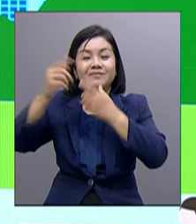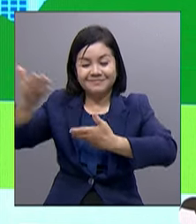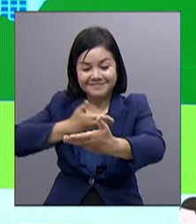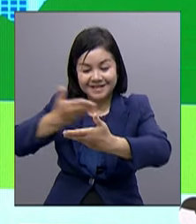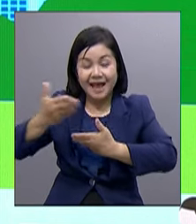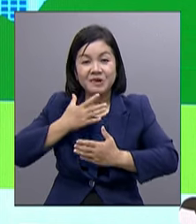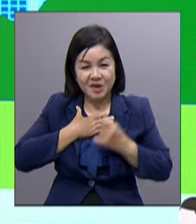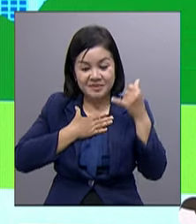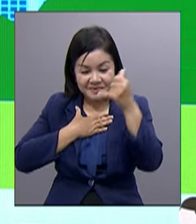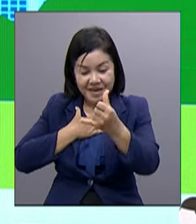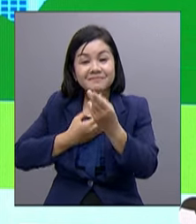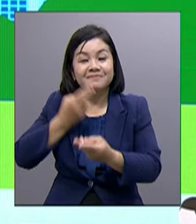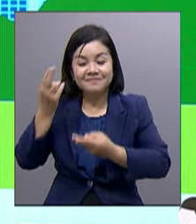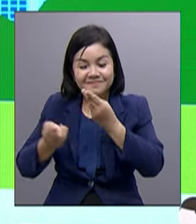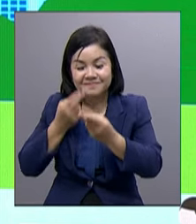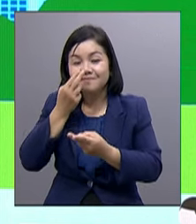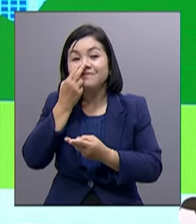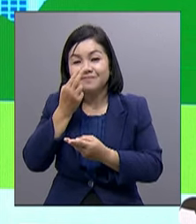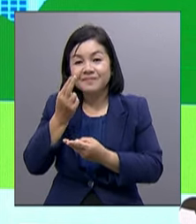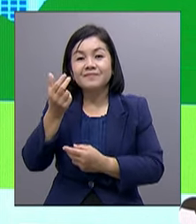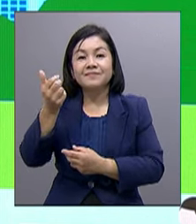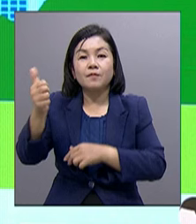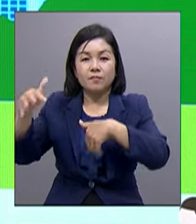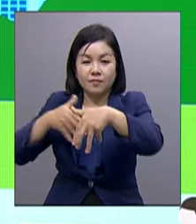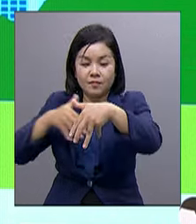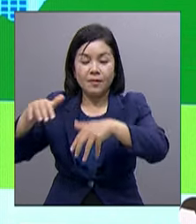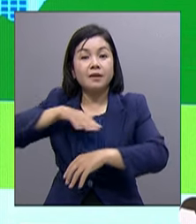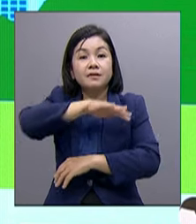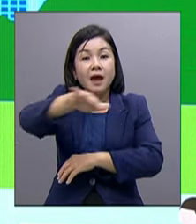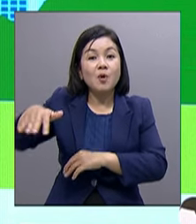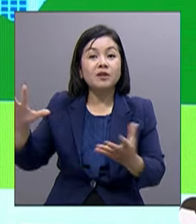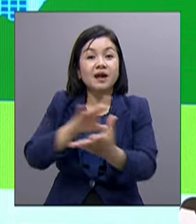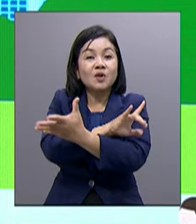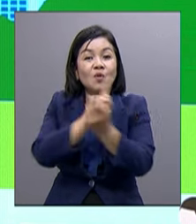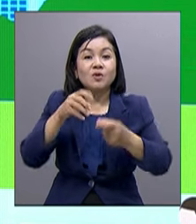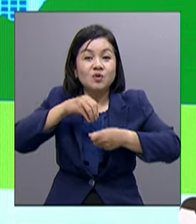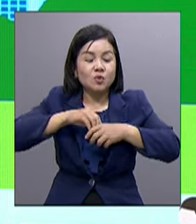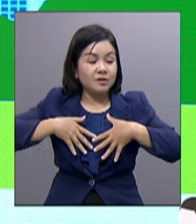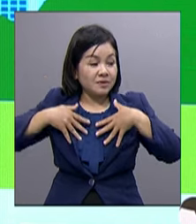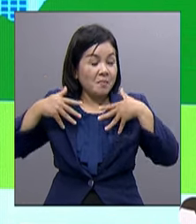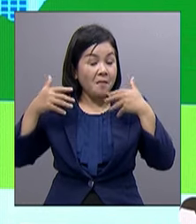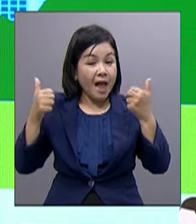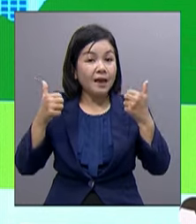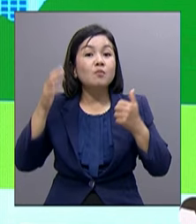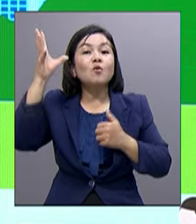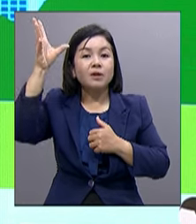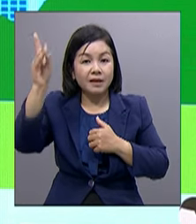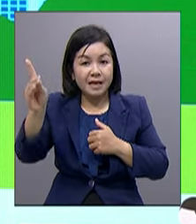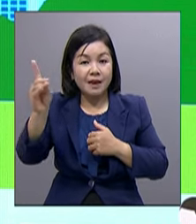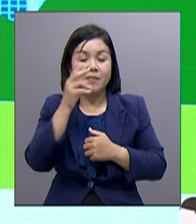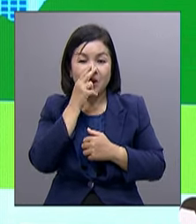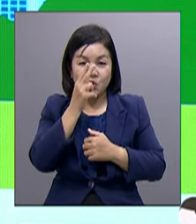ไปเยี่ยมเยือนห้องสมุดใกล้บ้านของคุณก็ได้นะคะและนี่ก็คือทั้งหมดของนครฮิวใจในวันนี้ค่ะสำหรับวันพรุ่งนี้นะคะจะพาไป